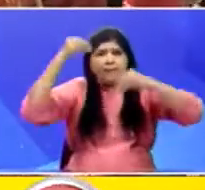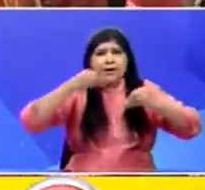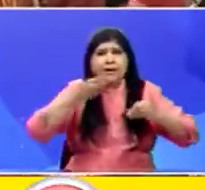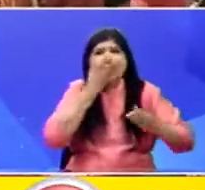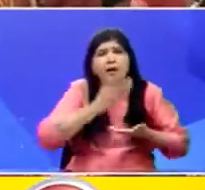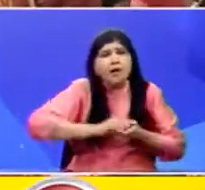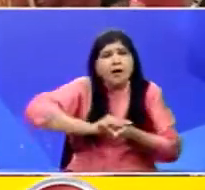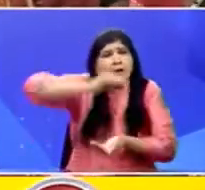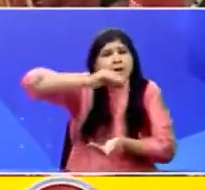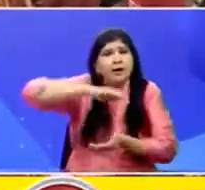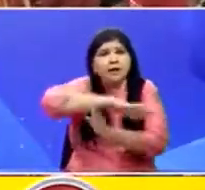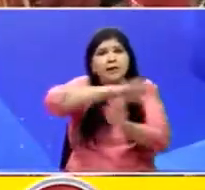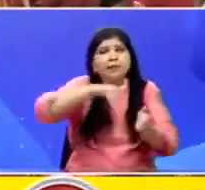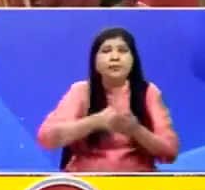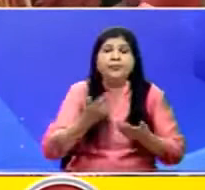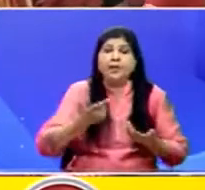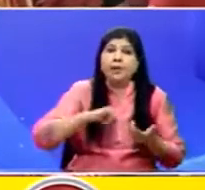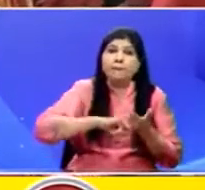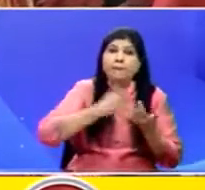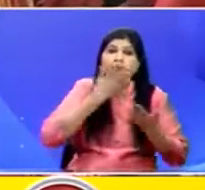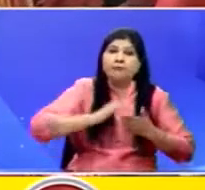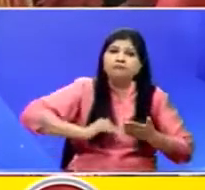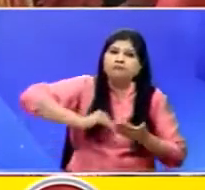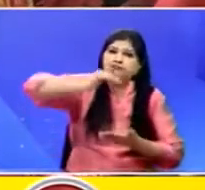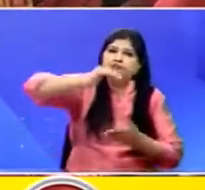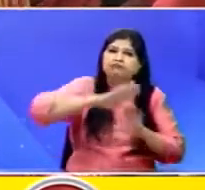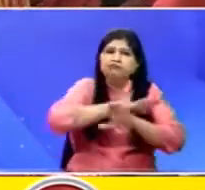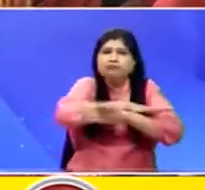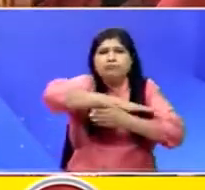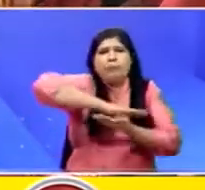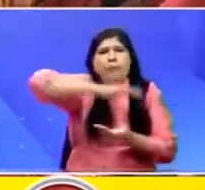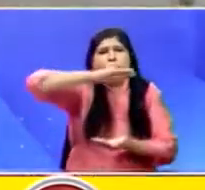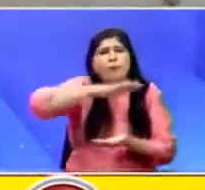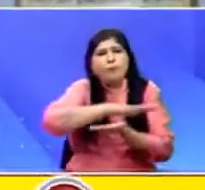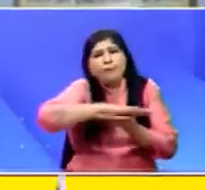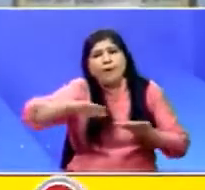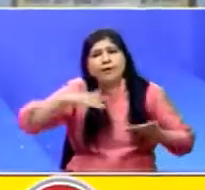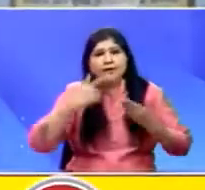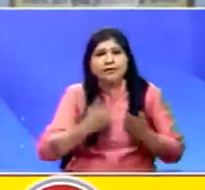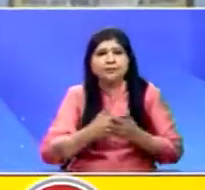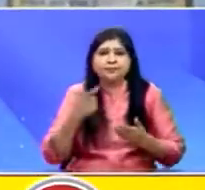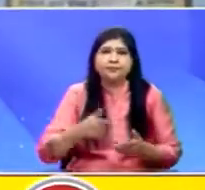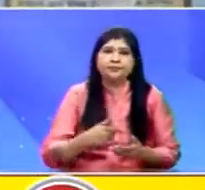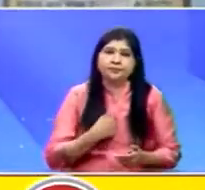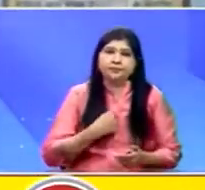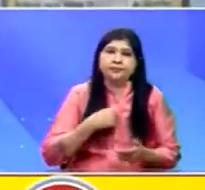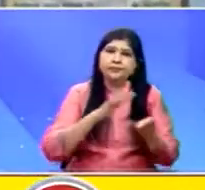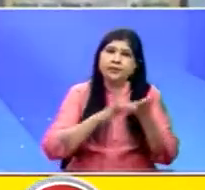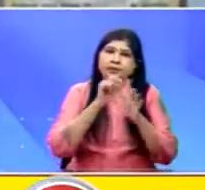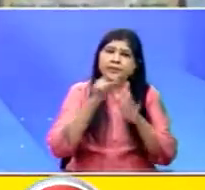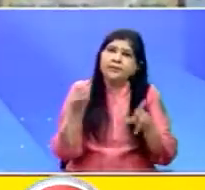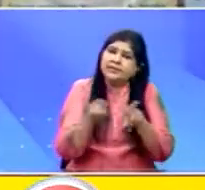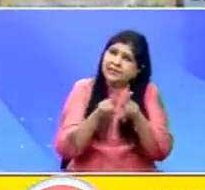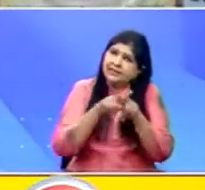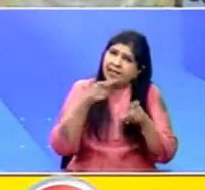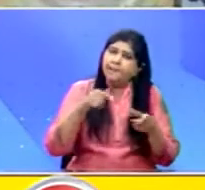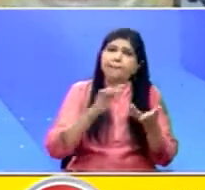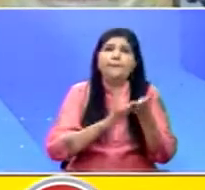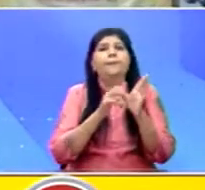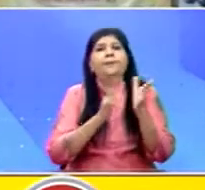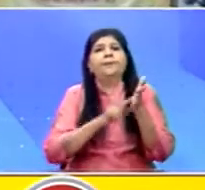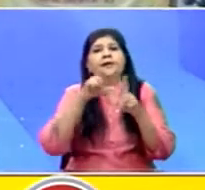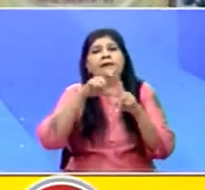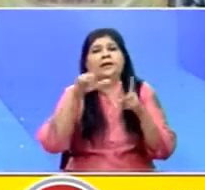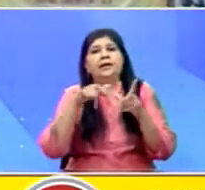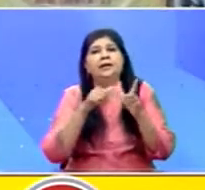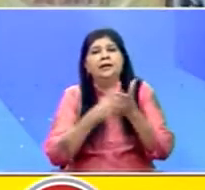में ये सरोवर पानी से लबालब भर गया है। मैं मध्य प्रदेश के मंडला में